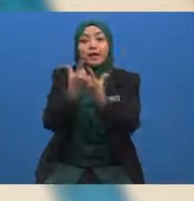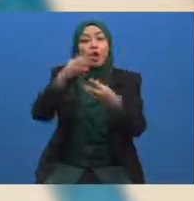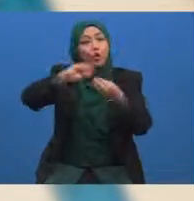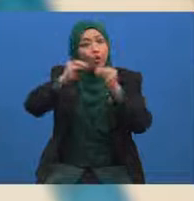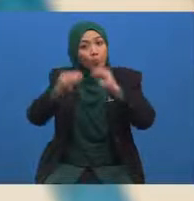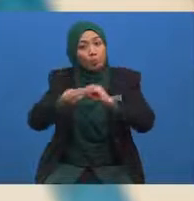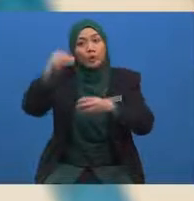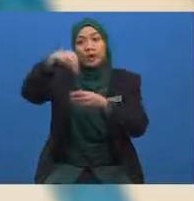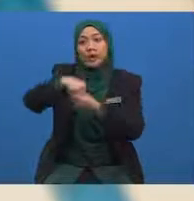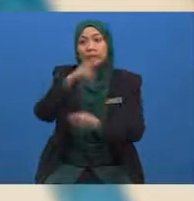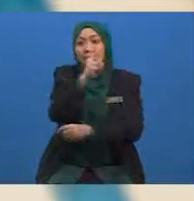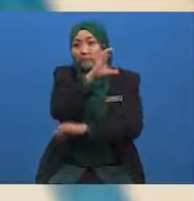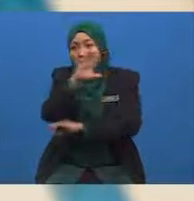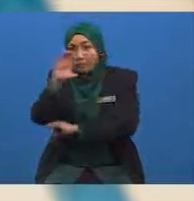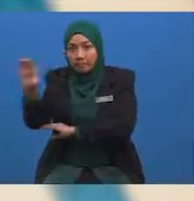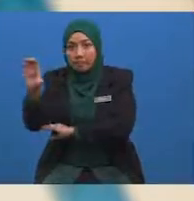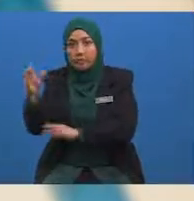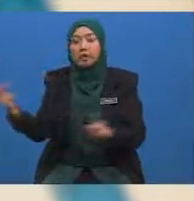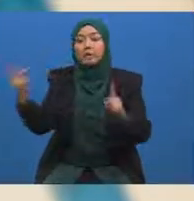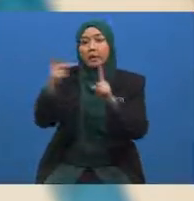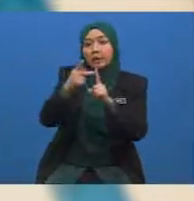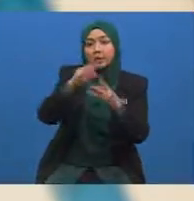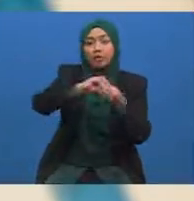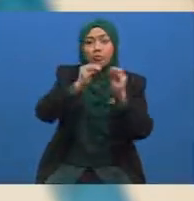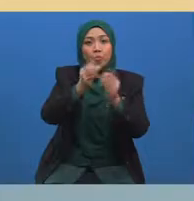kepada nombor gubahan.